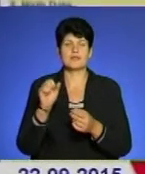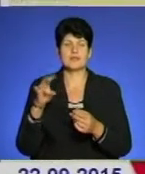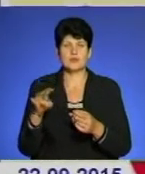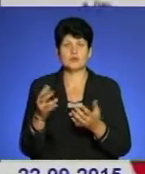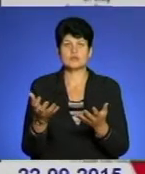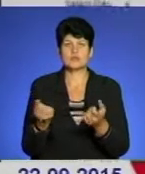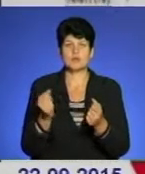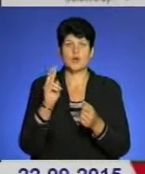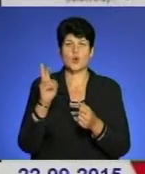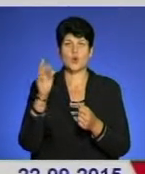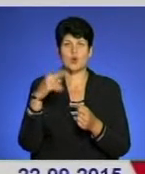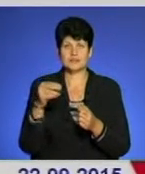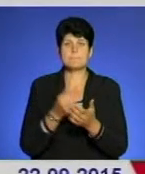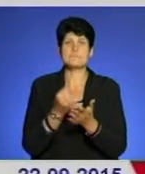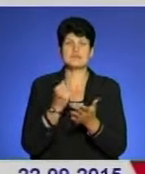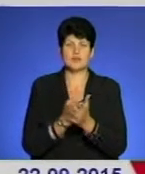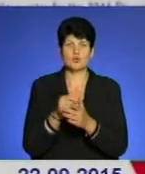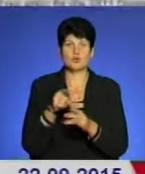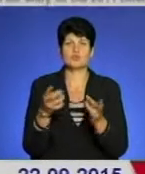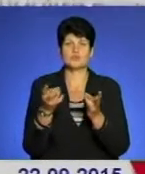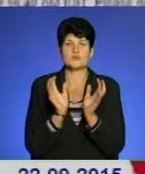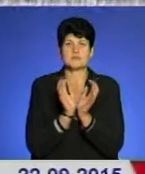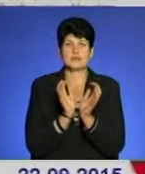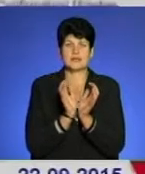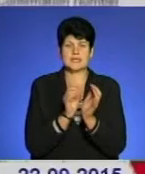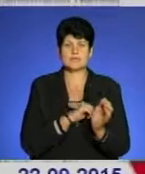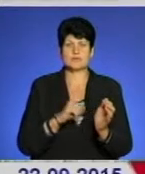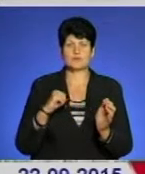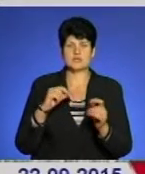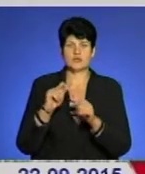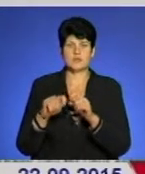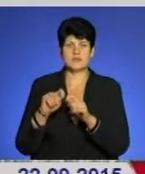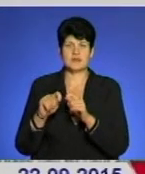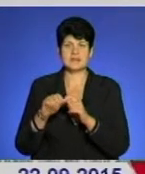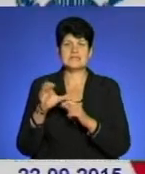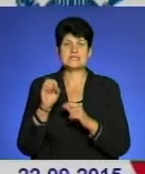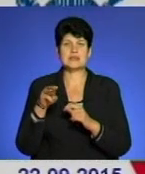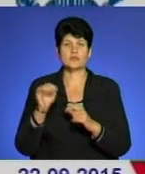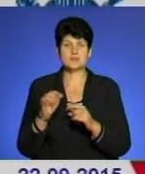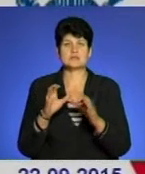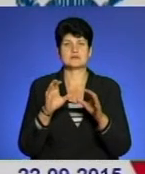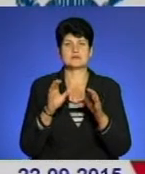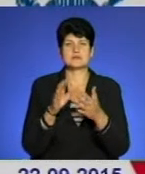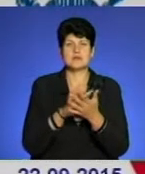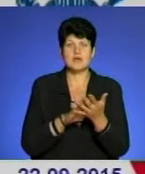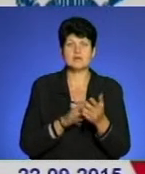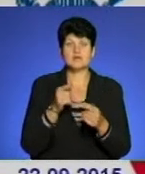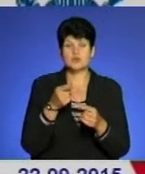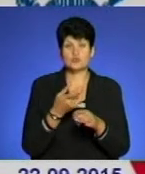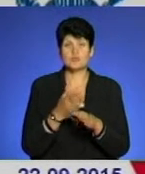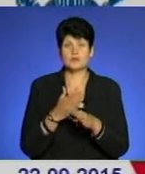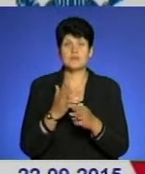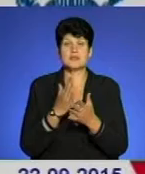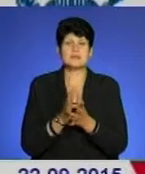отримує унікальний код підтвердження. Його потрібно зберегти і самостійно перевіряти статус заявки. Саме на цьому етапі і